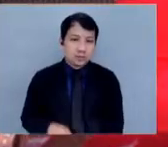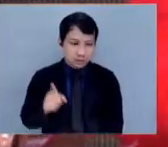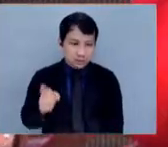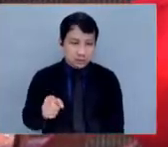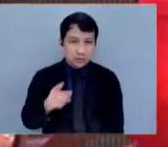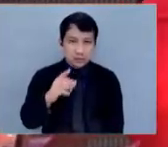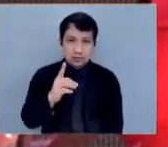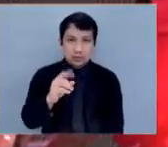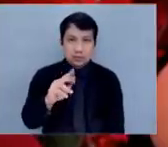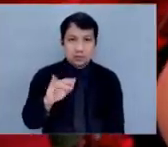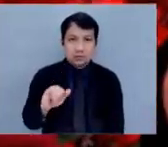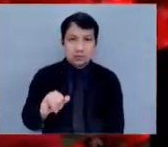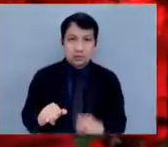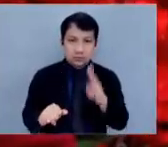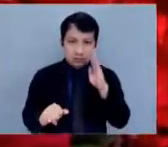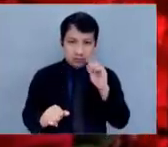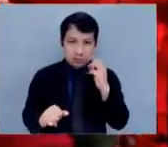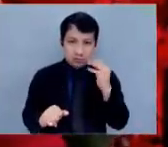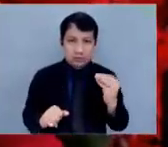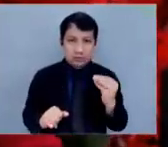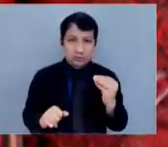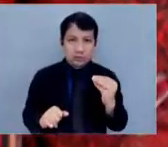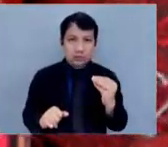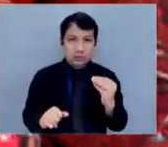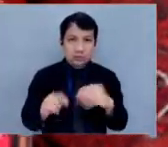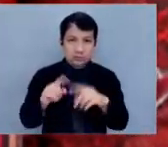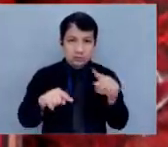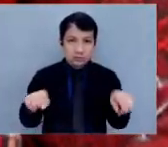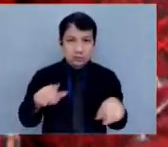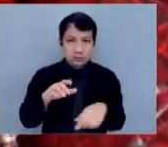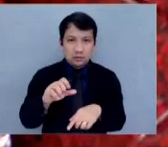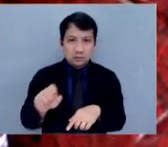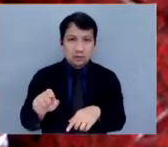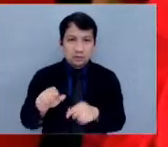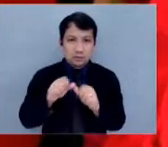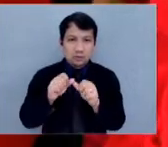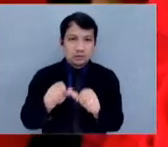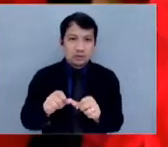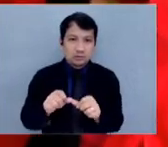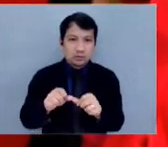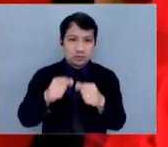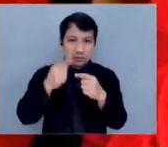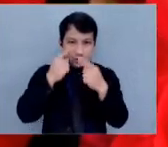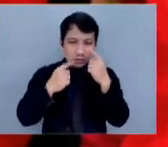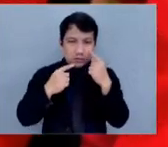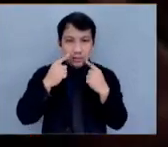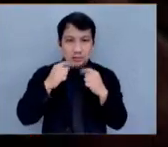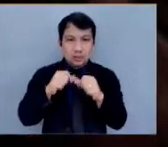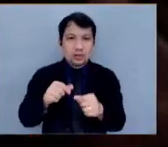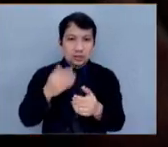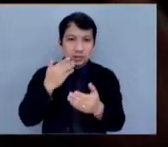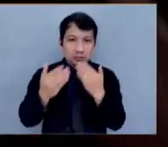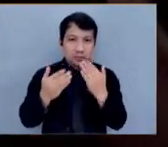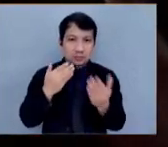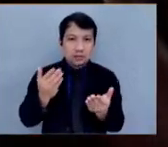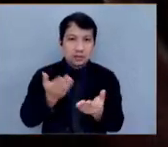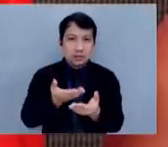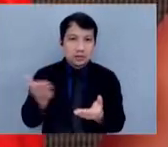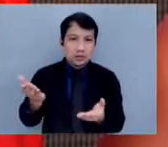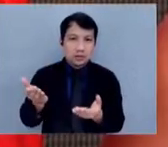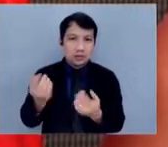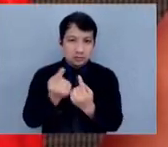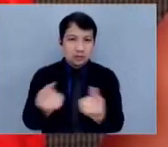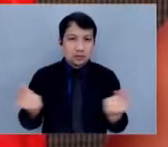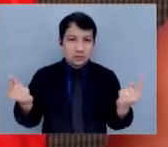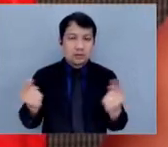Pangilinan at Del Mariano hanggang sa iba pang cast, tuloy-tuloy ang luha at pasasalamat ng lahat sa isa't isa.